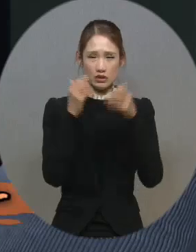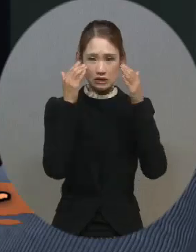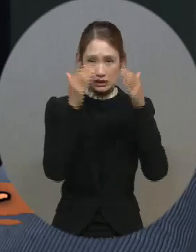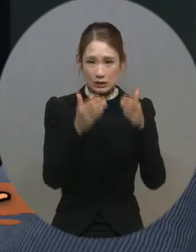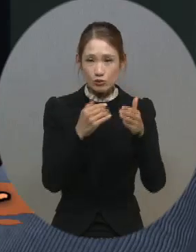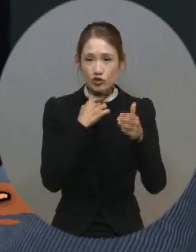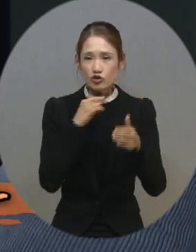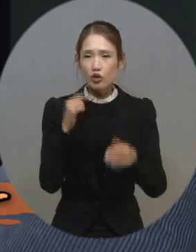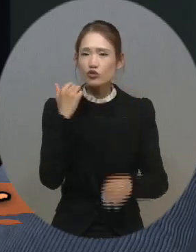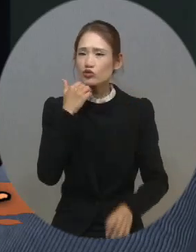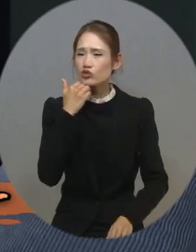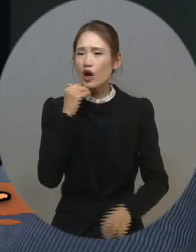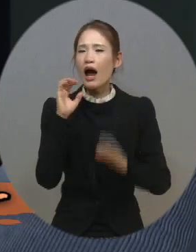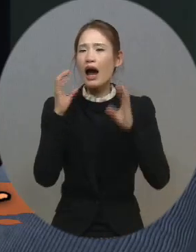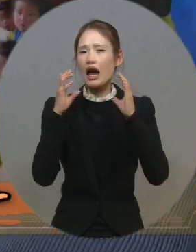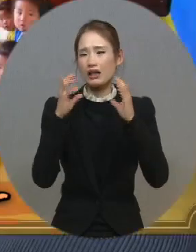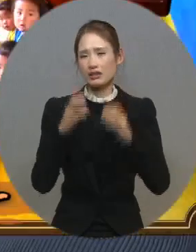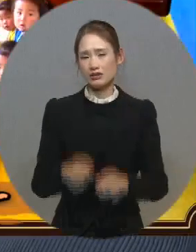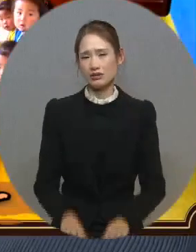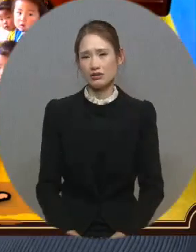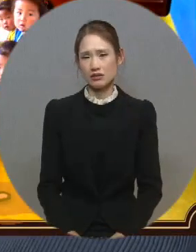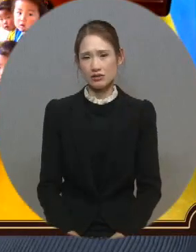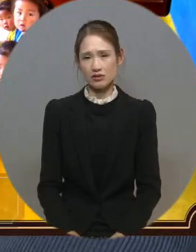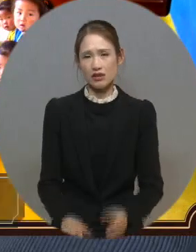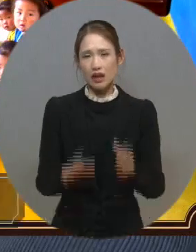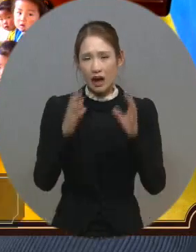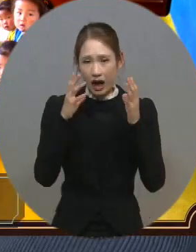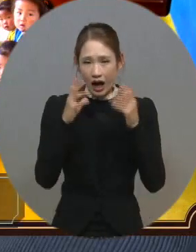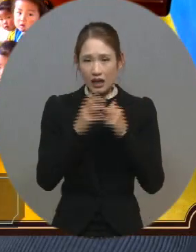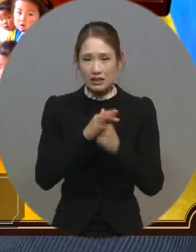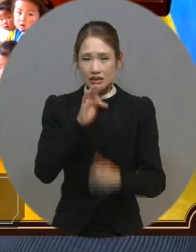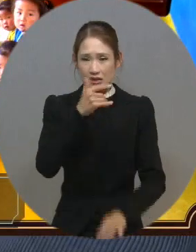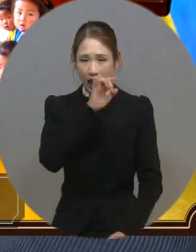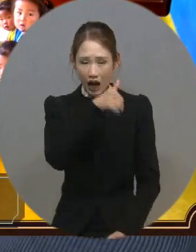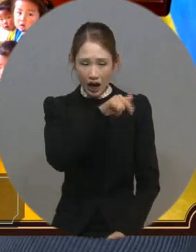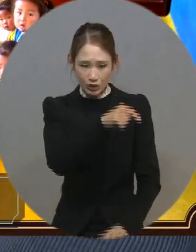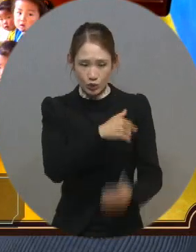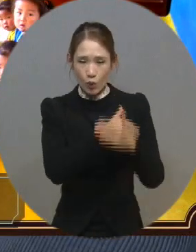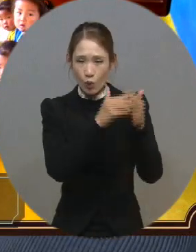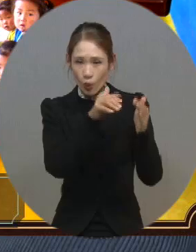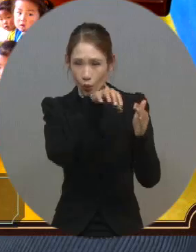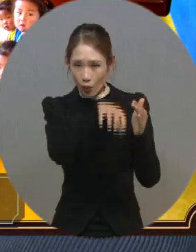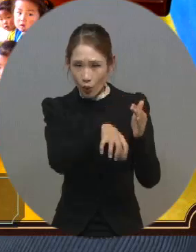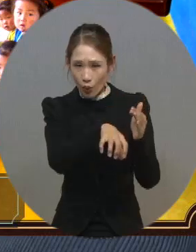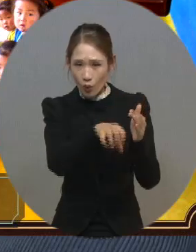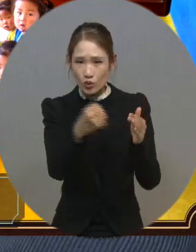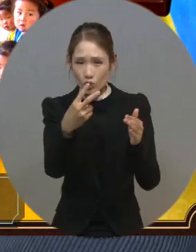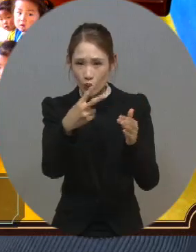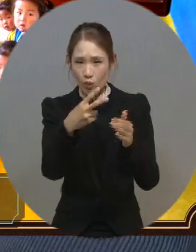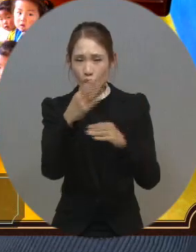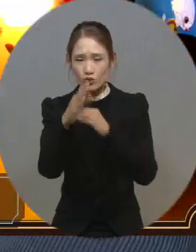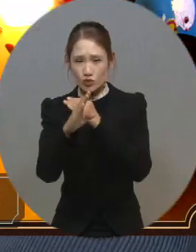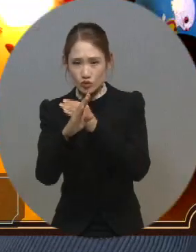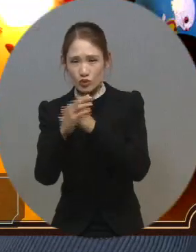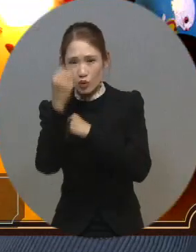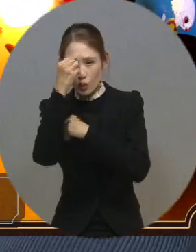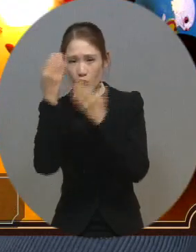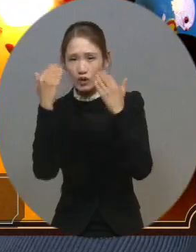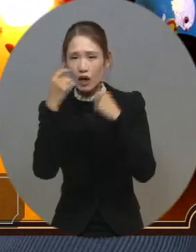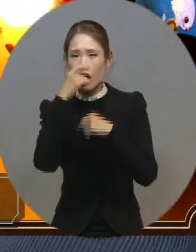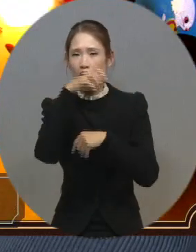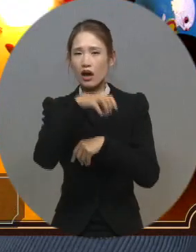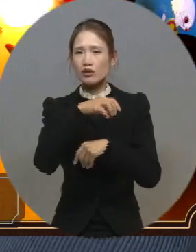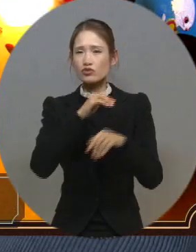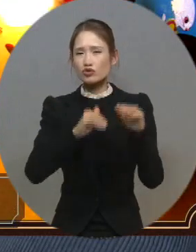거는 아이들이었어요. 애들이 거기 이제 타가서부터 시작해서 이제 중등학원, 고등학원에서 애들이